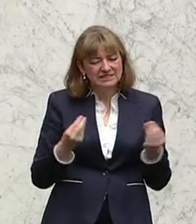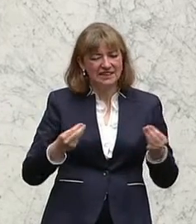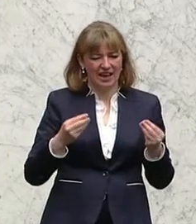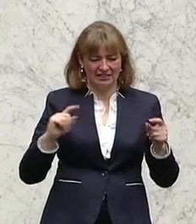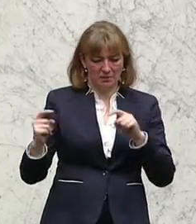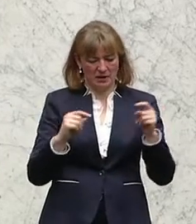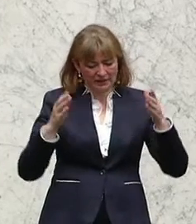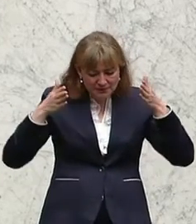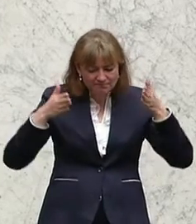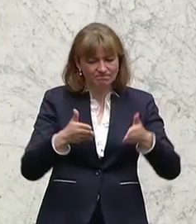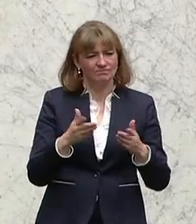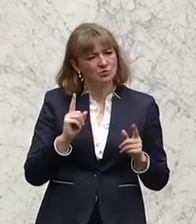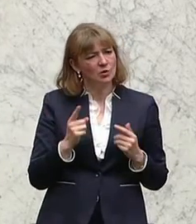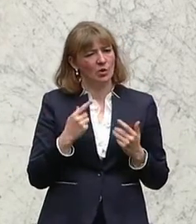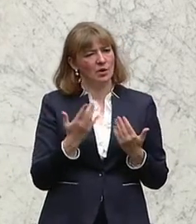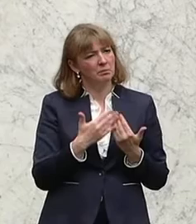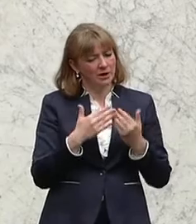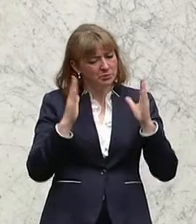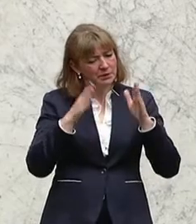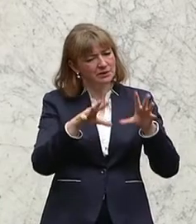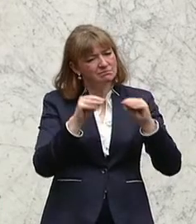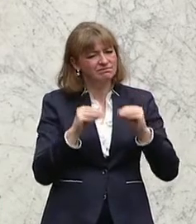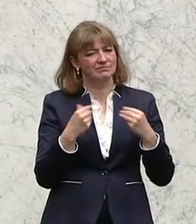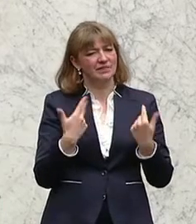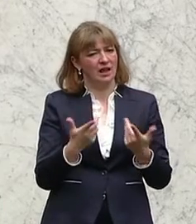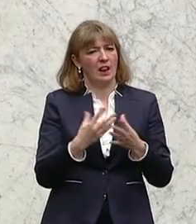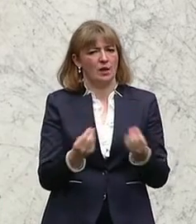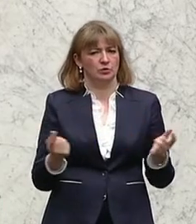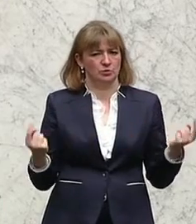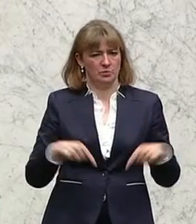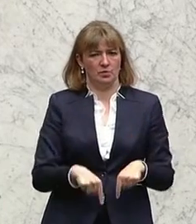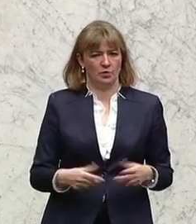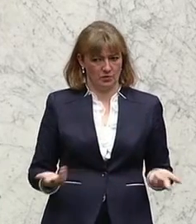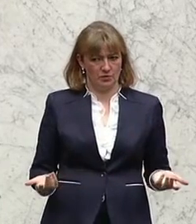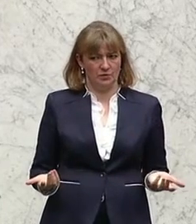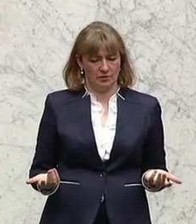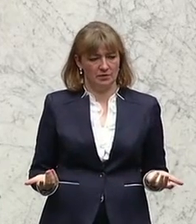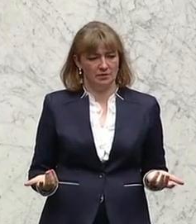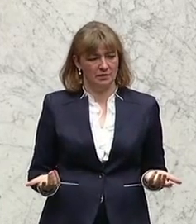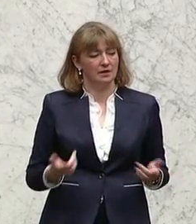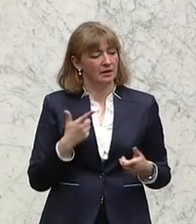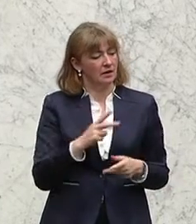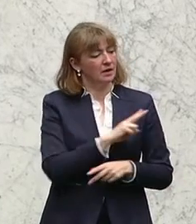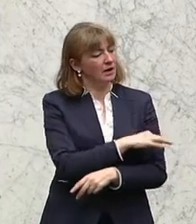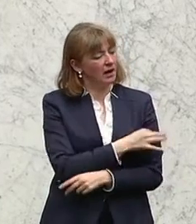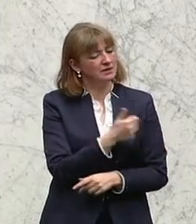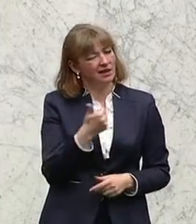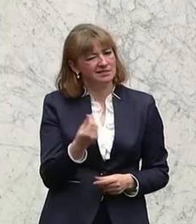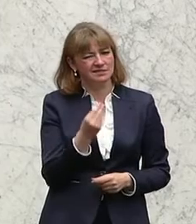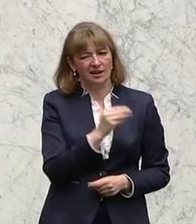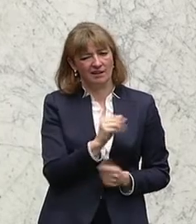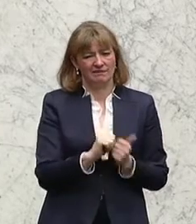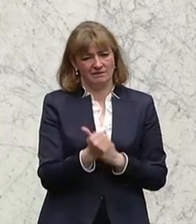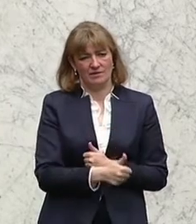sollten wir uns alle hier ein Beispiel nehmen, damit wir eben auch zu den Lösungen kommen können, die wir dringend brauchen. Und Herr Bundeskanzler, vielleicht eine Sache gleich